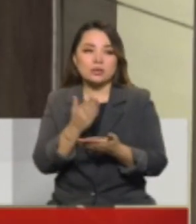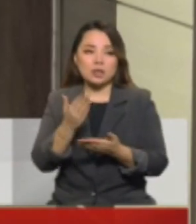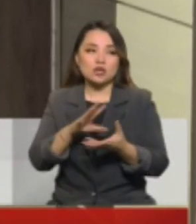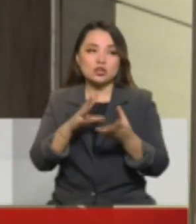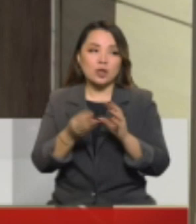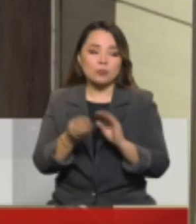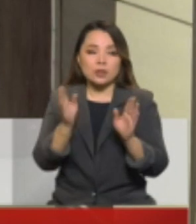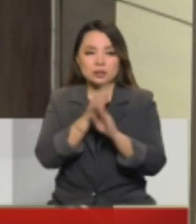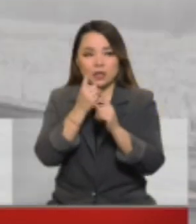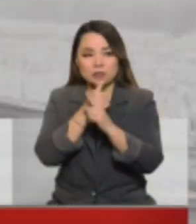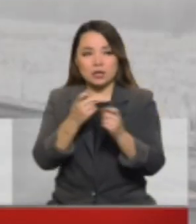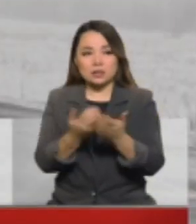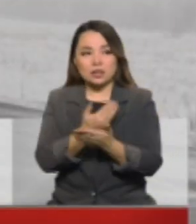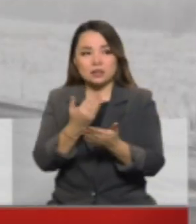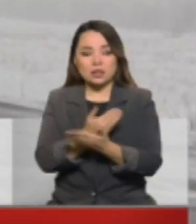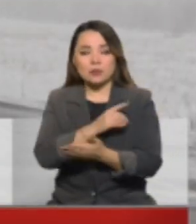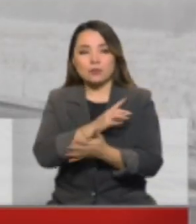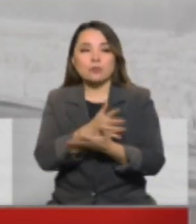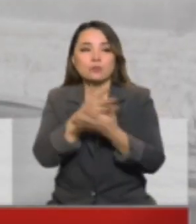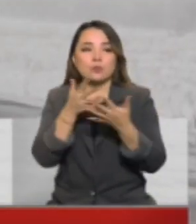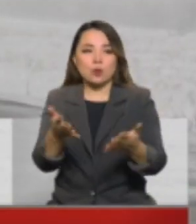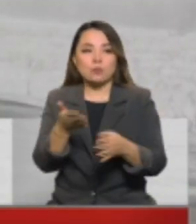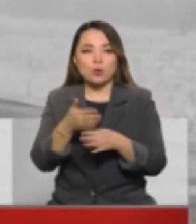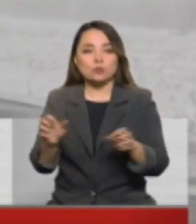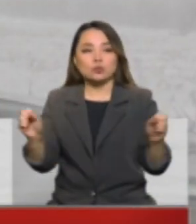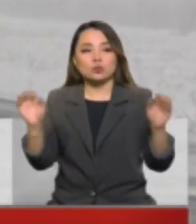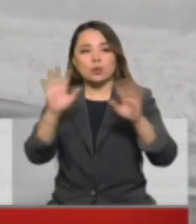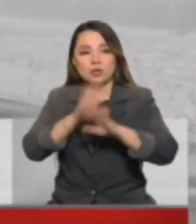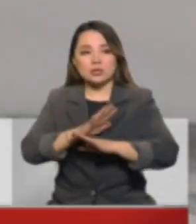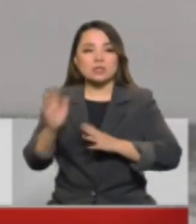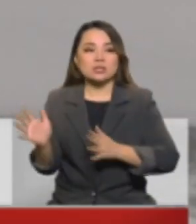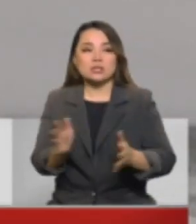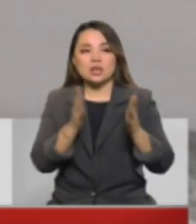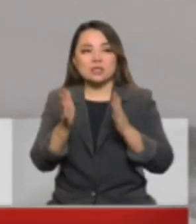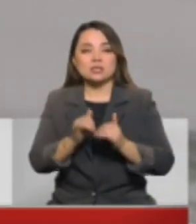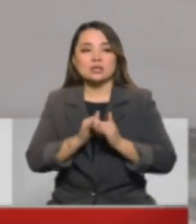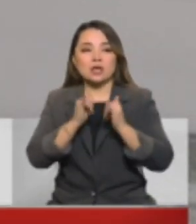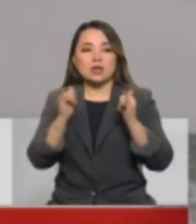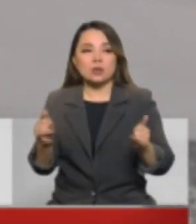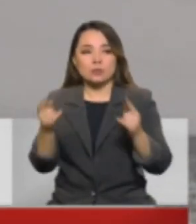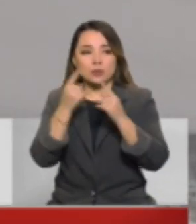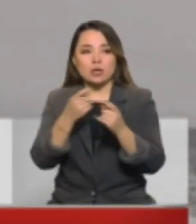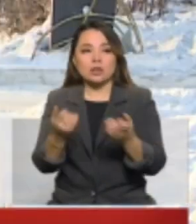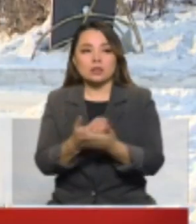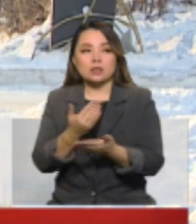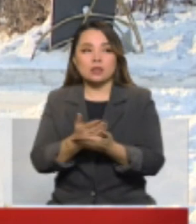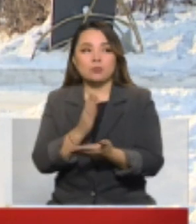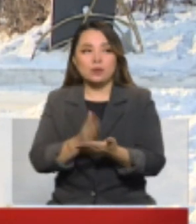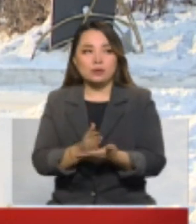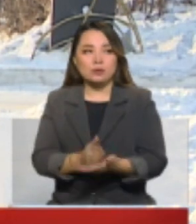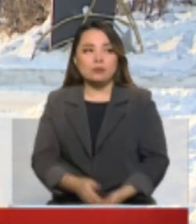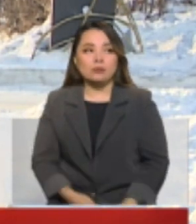Жалпы синоптиктер еліміздің басым бөлігіне тұман түсіп, жел екпіні күшейеді деп болжап отыр.